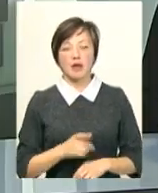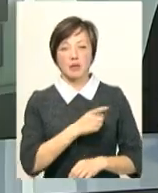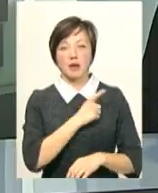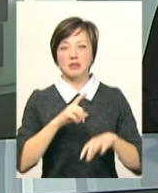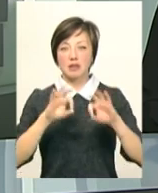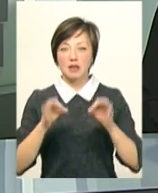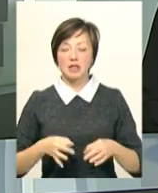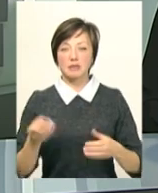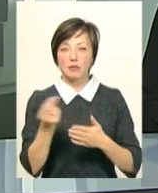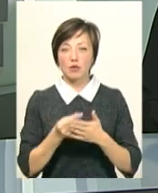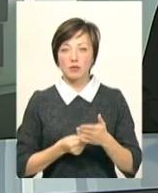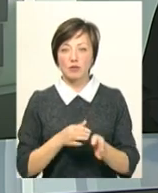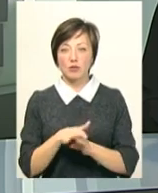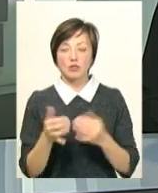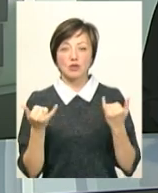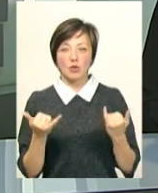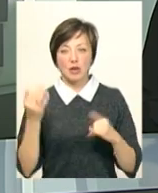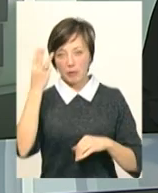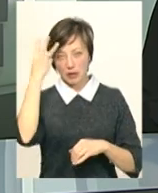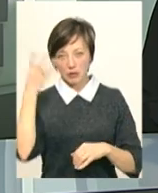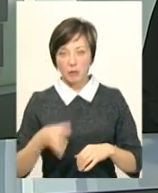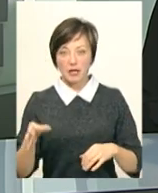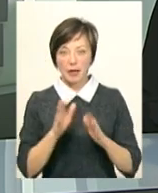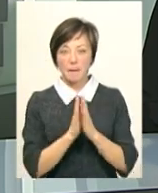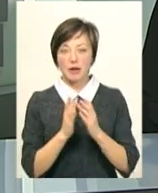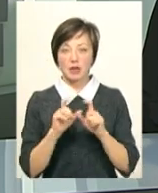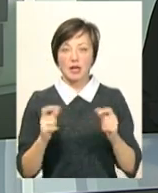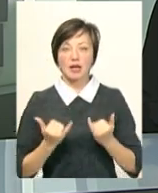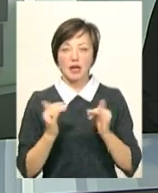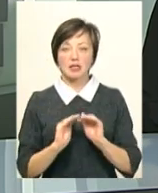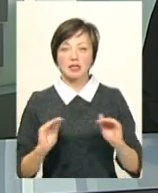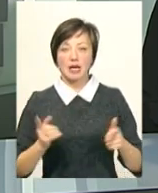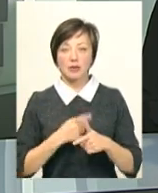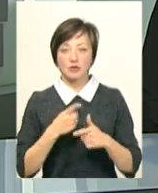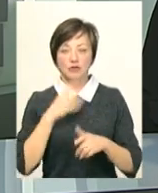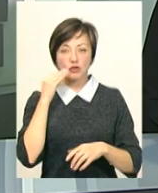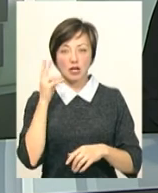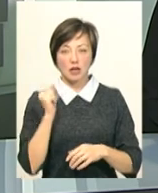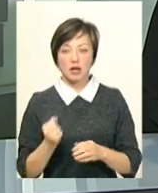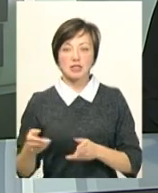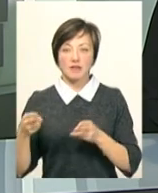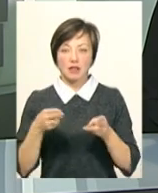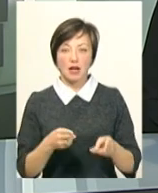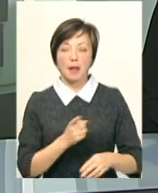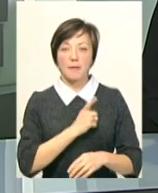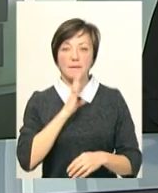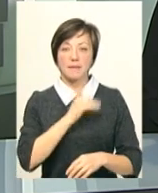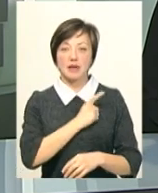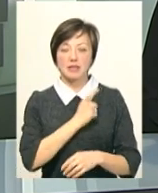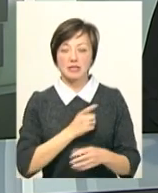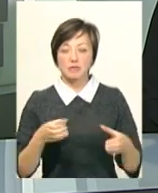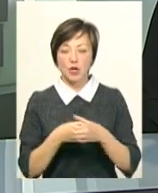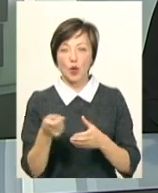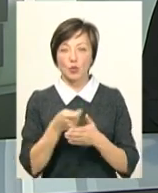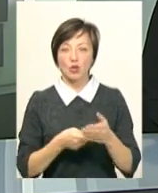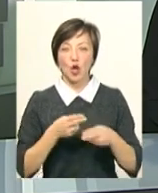Майстер-клас петриківського розпису відбувся сьогодні у Хмельницькій обласній бібліотеці для дітей імені Шевченка. Сюди завітали майстрині зі спілки